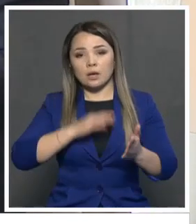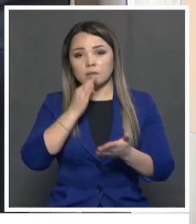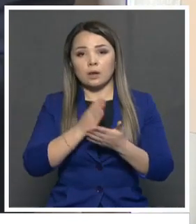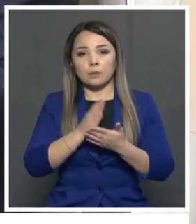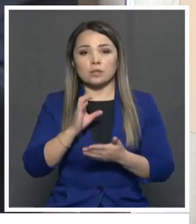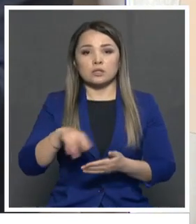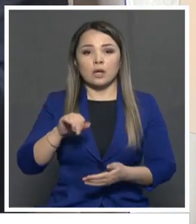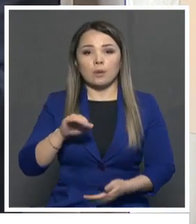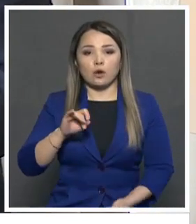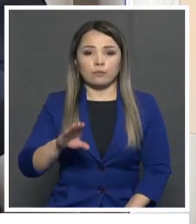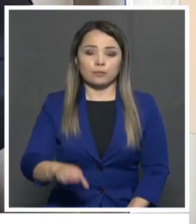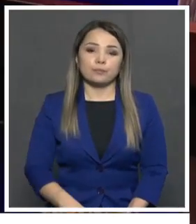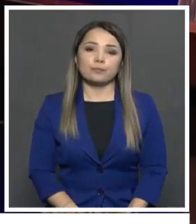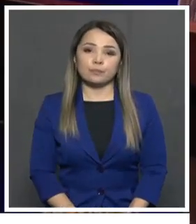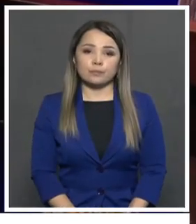деді Садыр Рапаров.